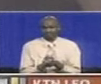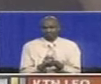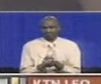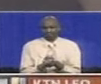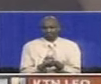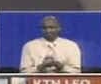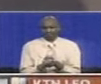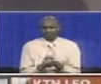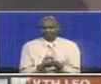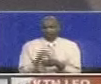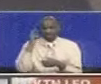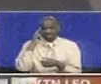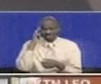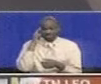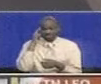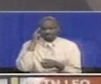For the reason